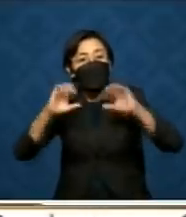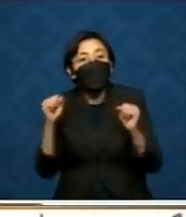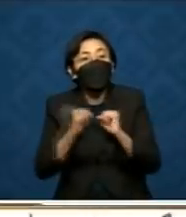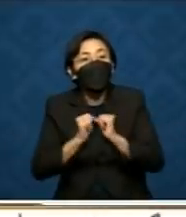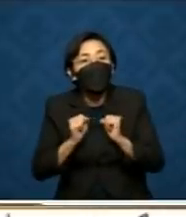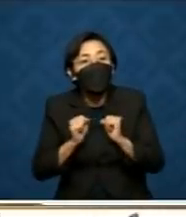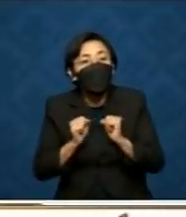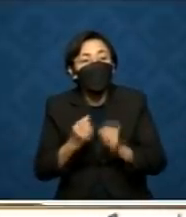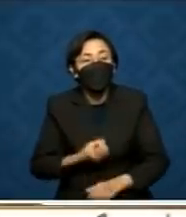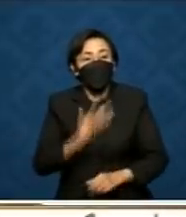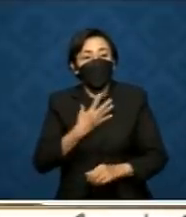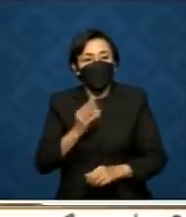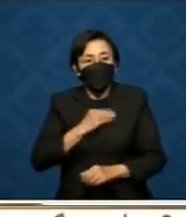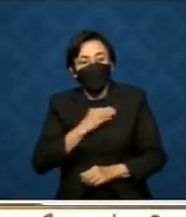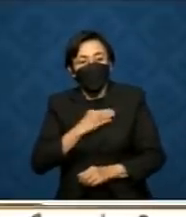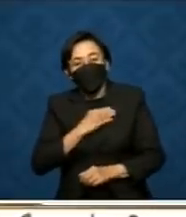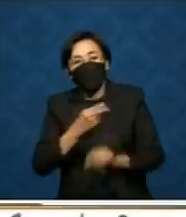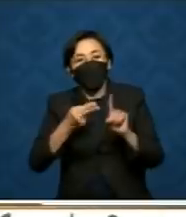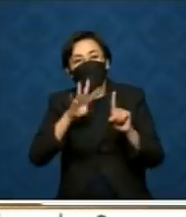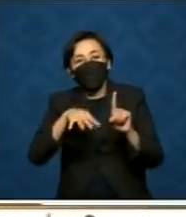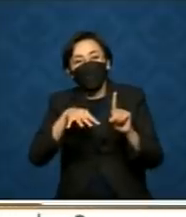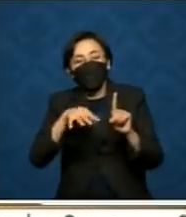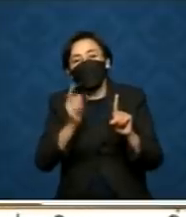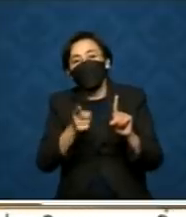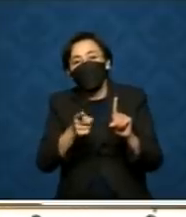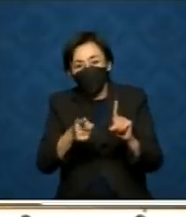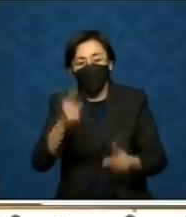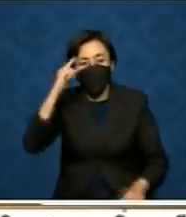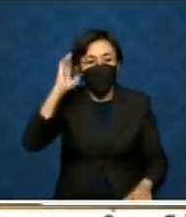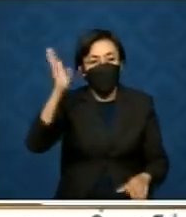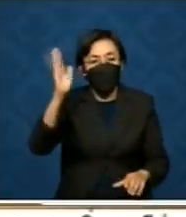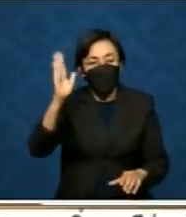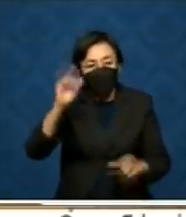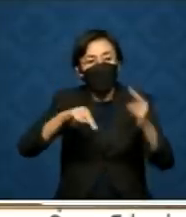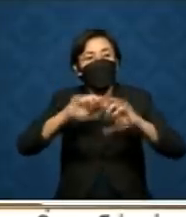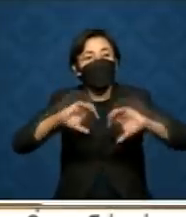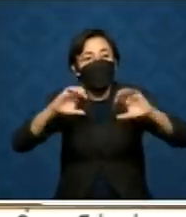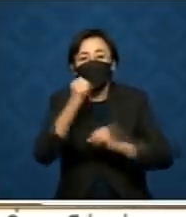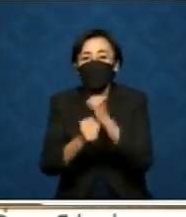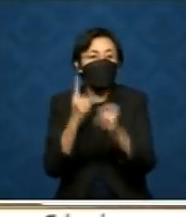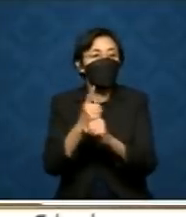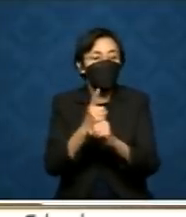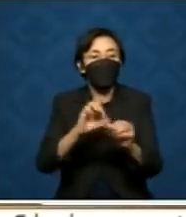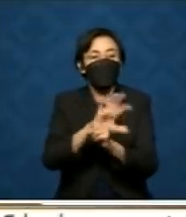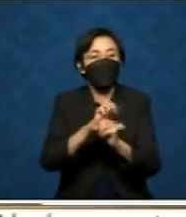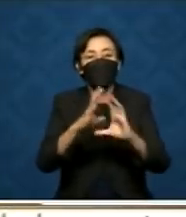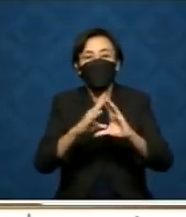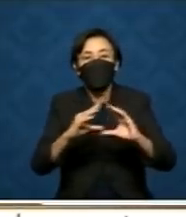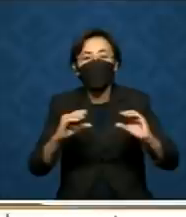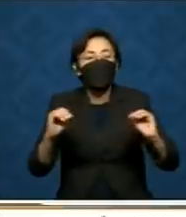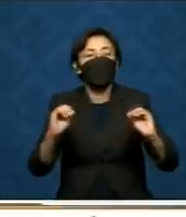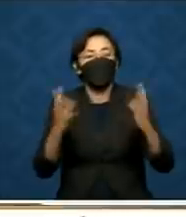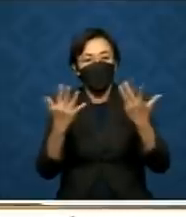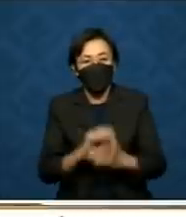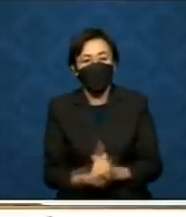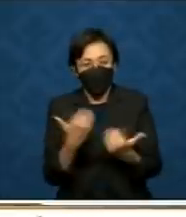ตกใจตัวนี่ให้แบบนี้มาพี่ไปมาทั้งทีดีมั้ยเนี่ยโคพิมพ์จะได้หายหมดนี่ตกใจอยู่